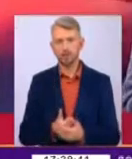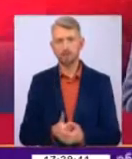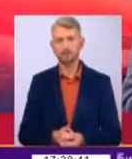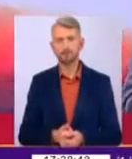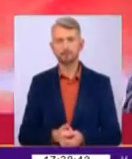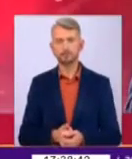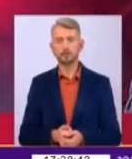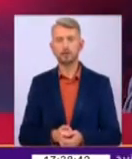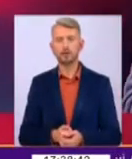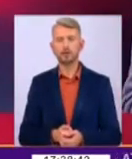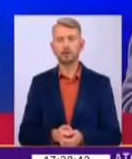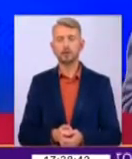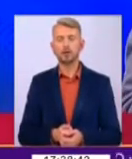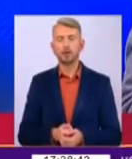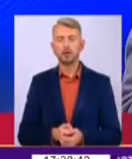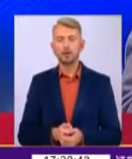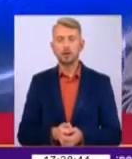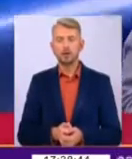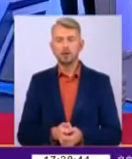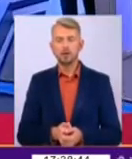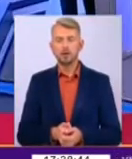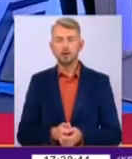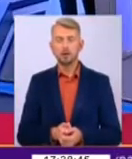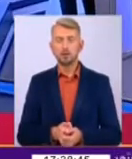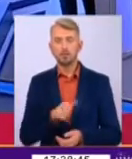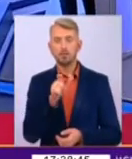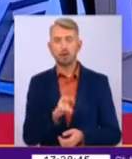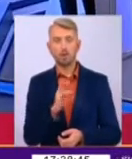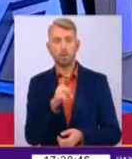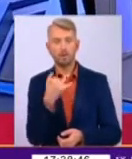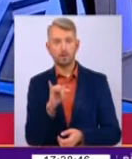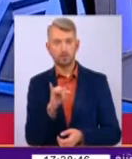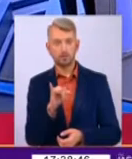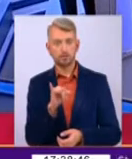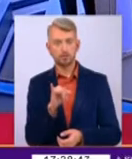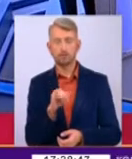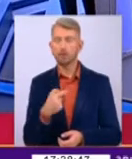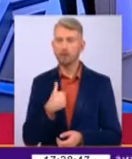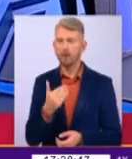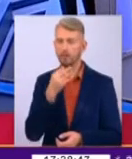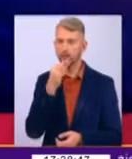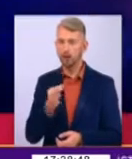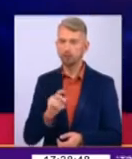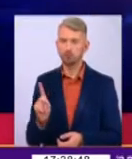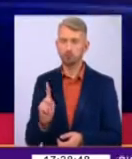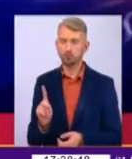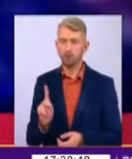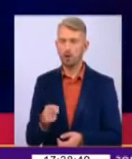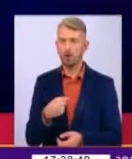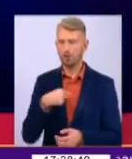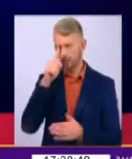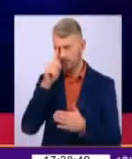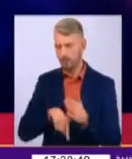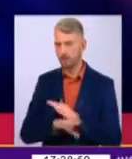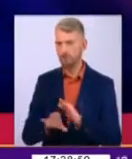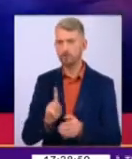студію, поставити питання, яке ви хотіли поставити. Пане Козі, ви знаєте, я вам скажу, що я не впевнений,